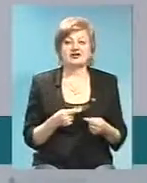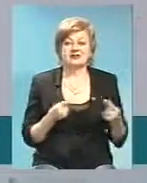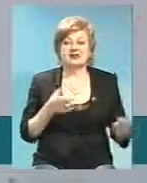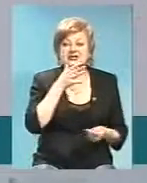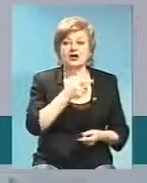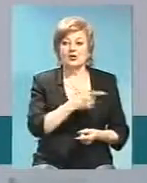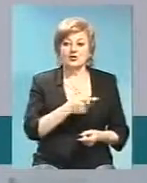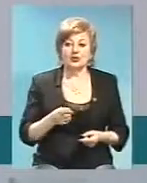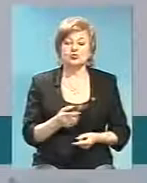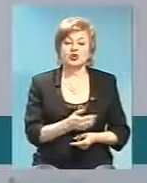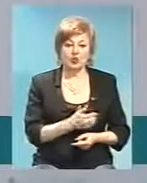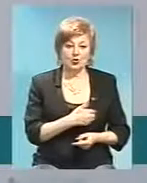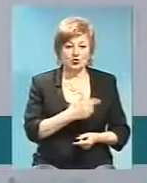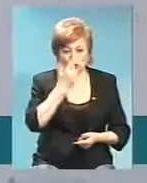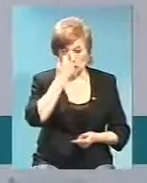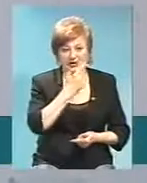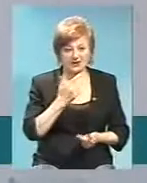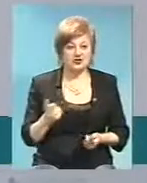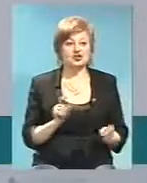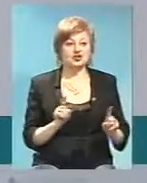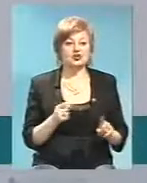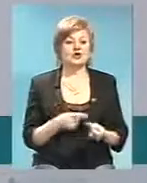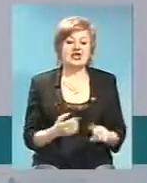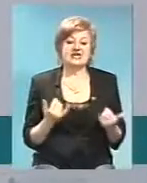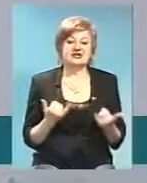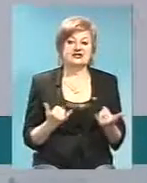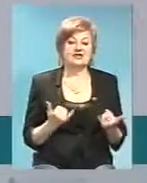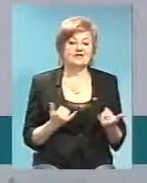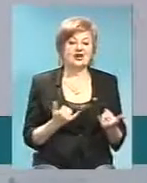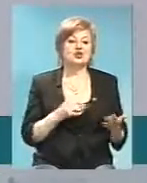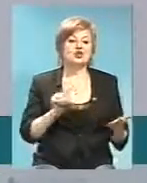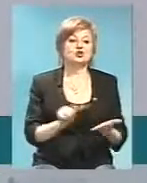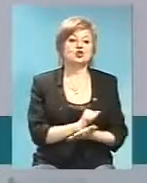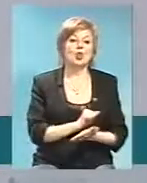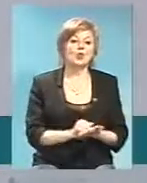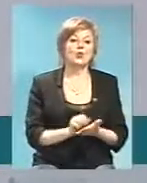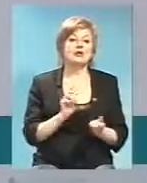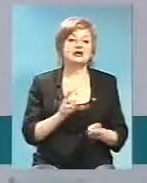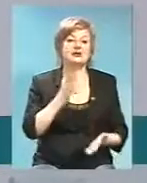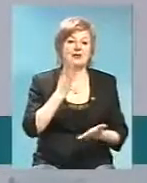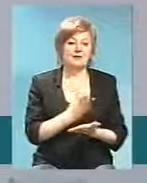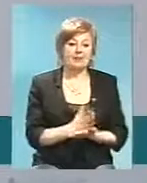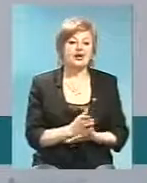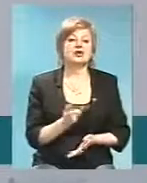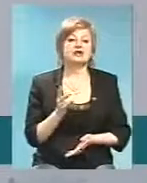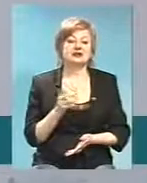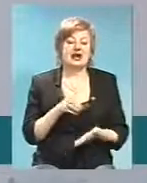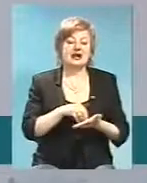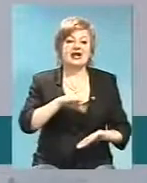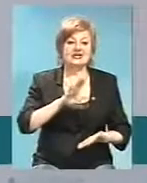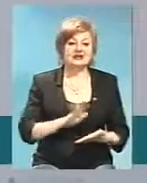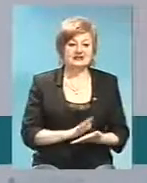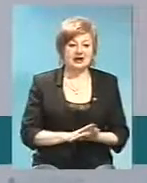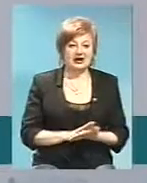період. І тому ще раз хочу наголосити, що це на сьогодні документ, який перебуває на